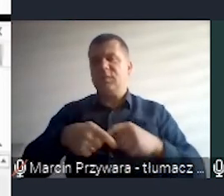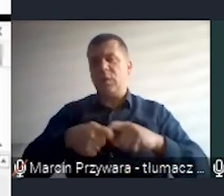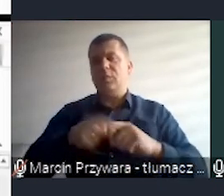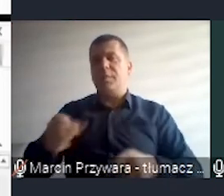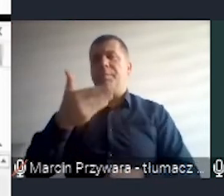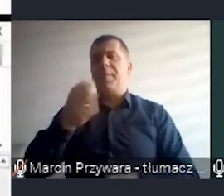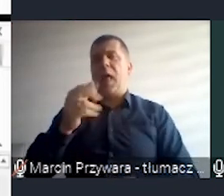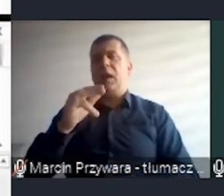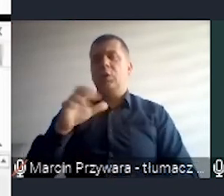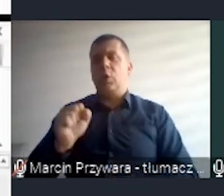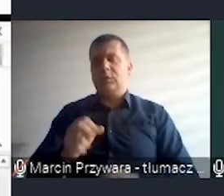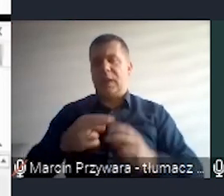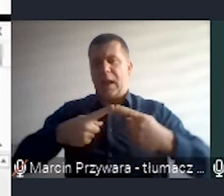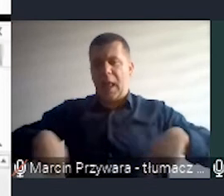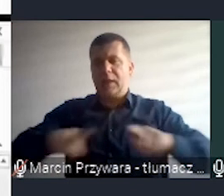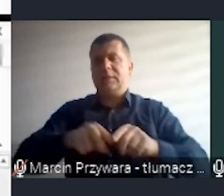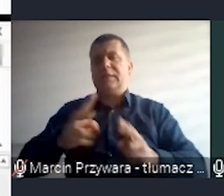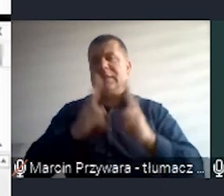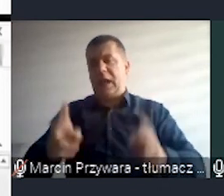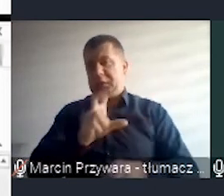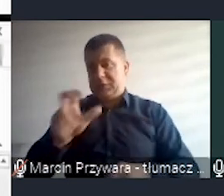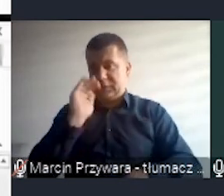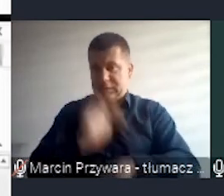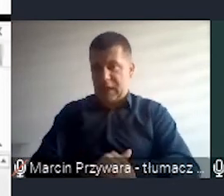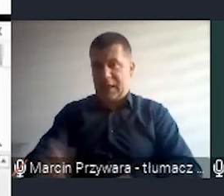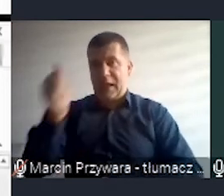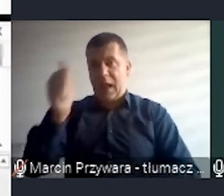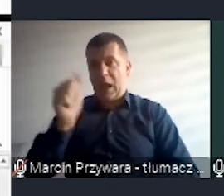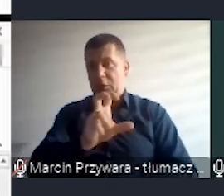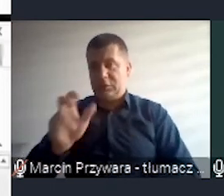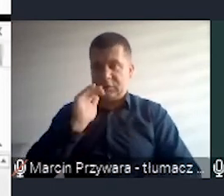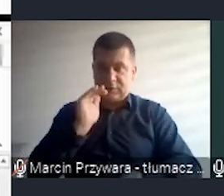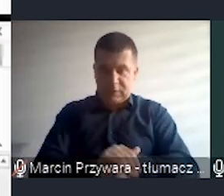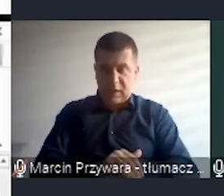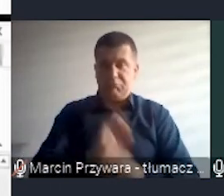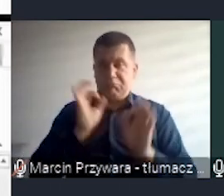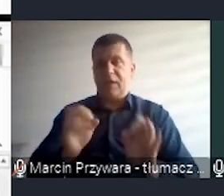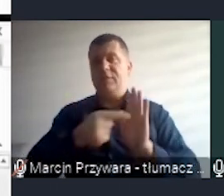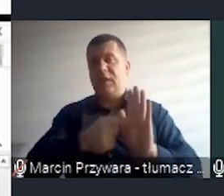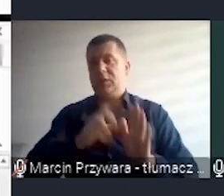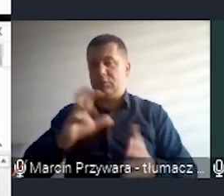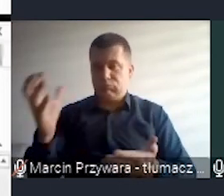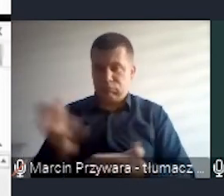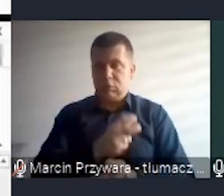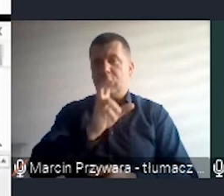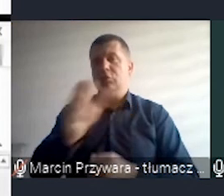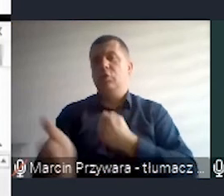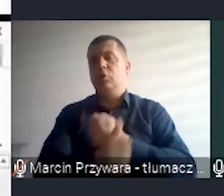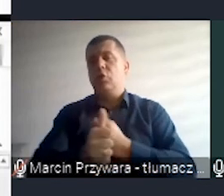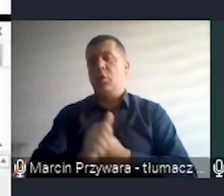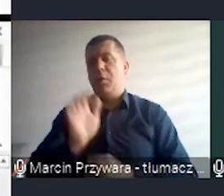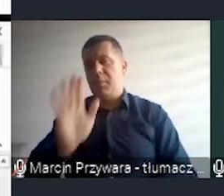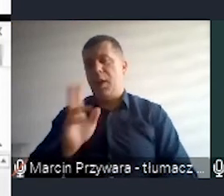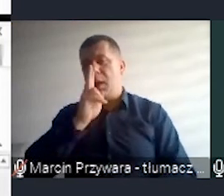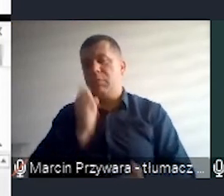merytoryczną realizacją. Czy zakres merytoryczny się zgadza, czy jakość się zgadza, czy wskaźniki osiągnięto, czy są dokumenty potwierdzające